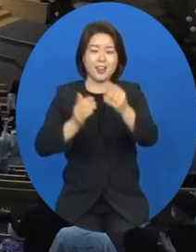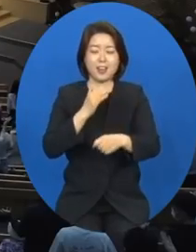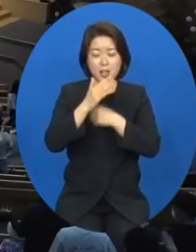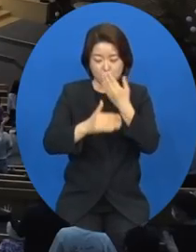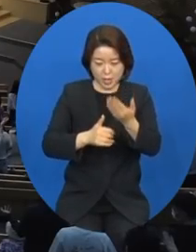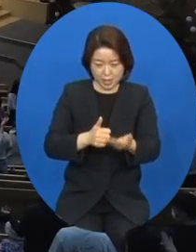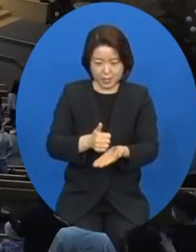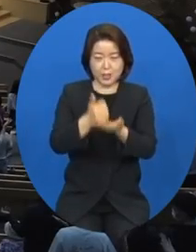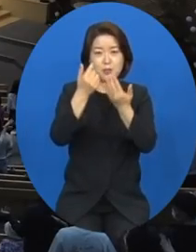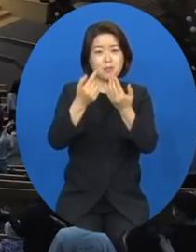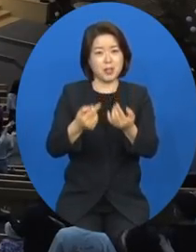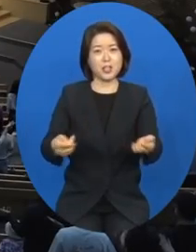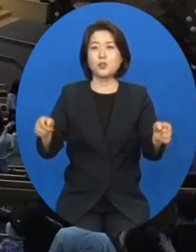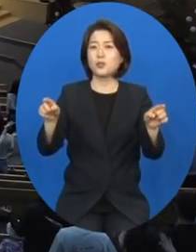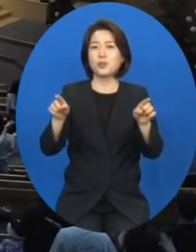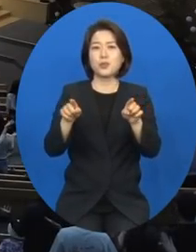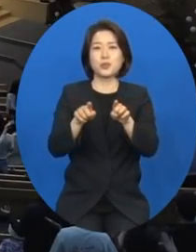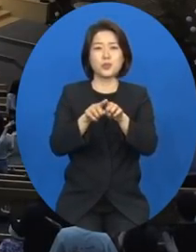woo